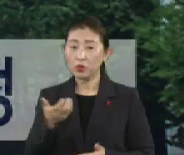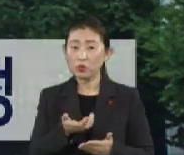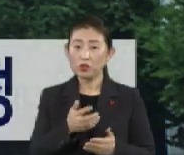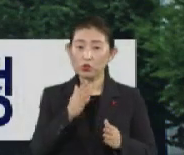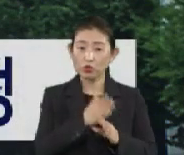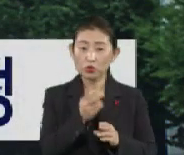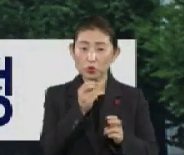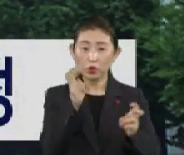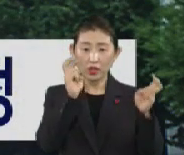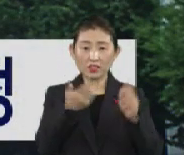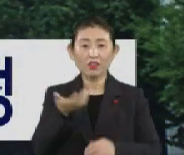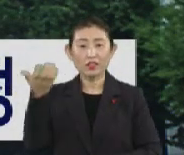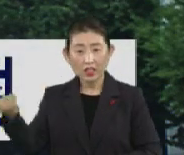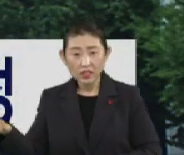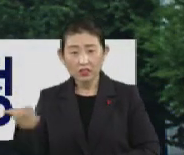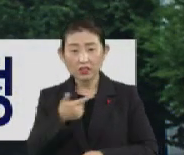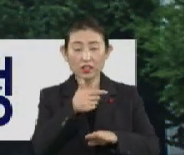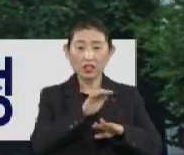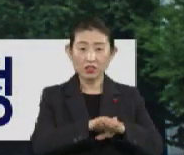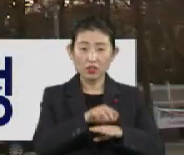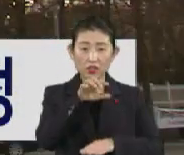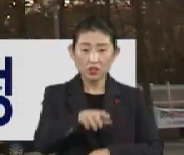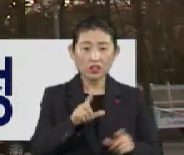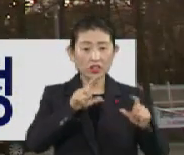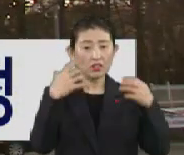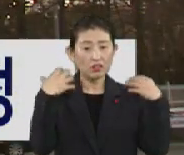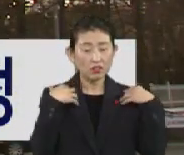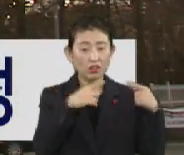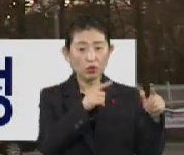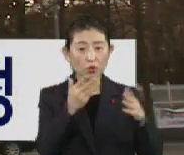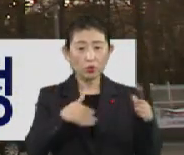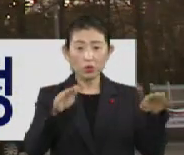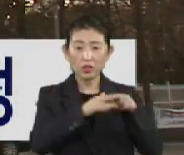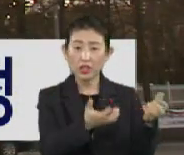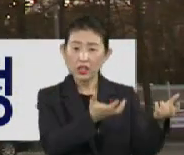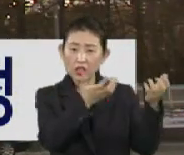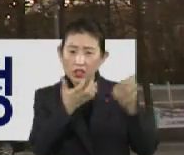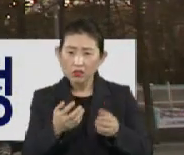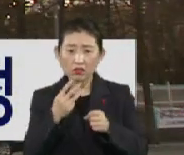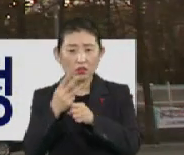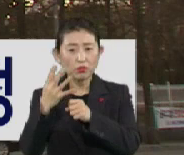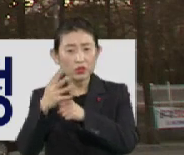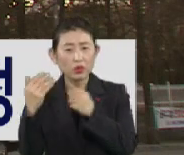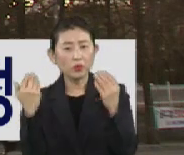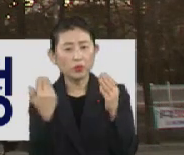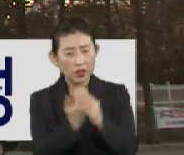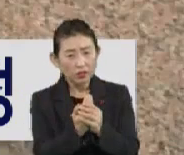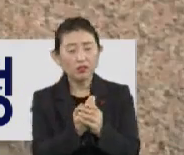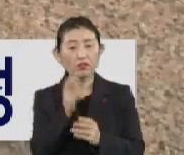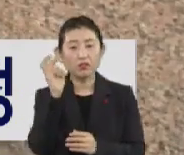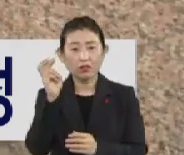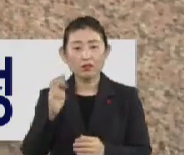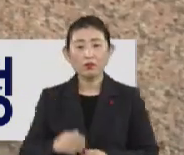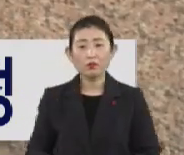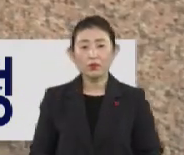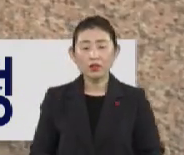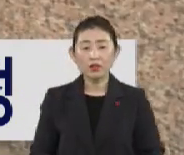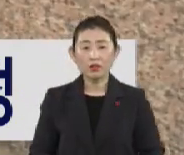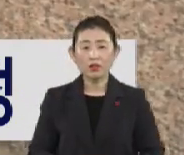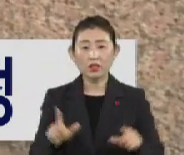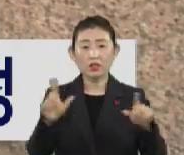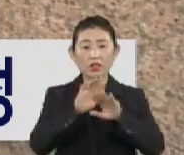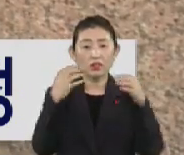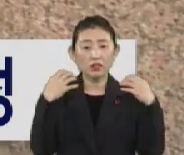세종으로 떠난 중기부를 대신해 대전으로 오는 기상청 등 공공기관 이전이 3-4년 이내에 완료될 걸로